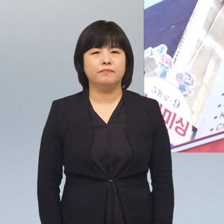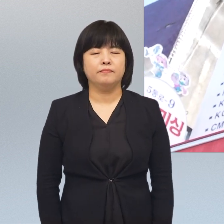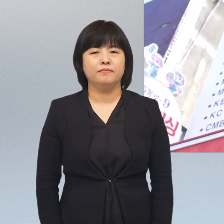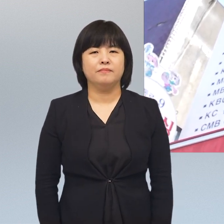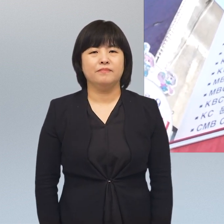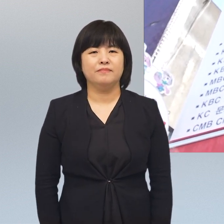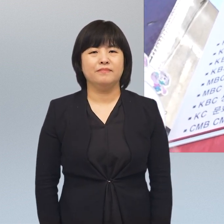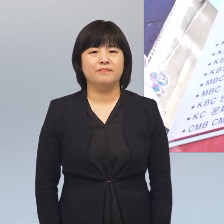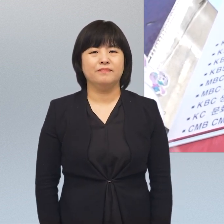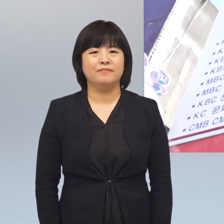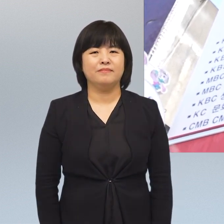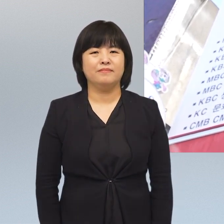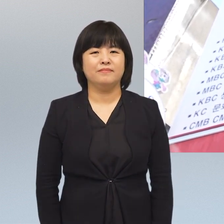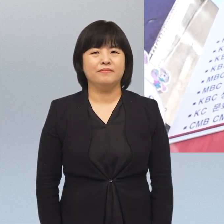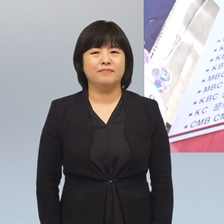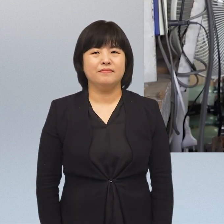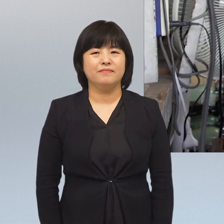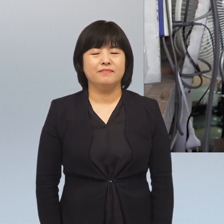최고였다.